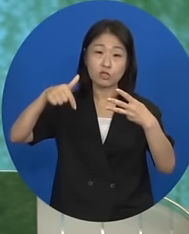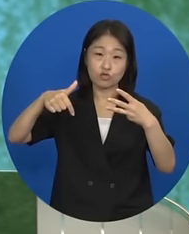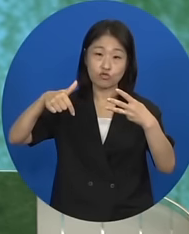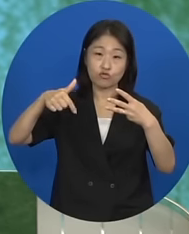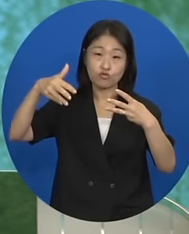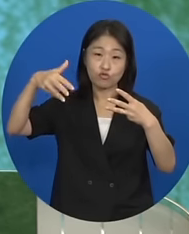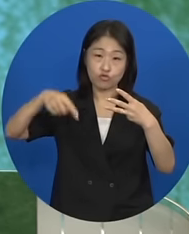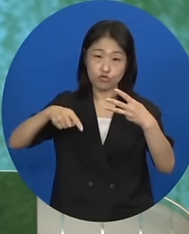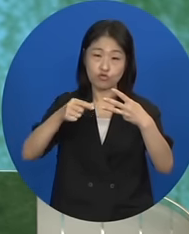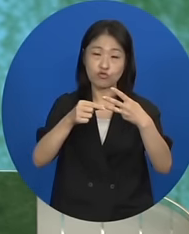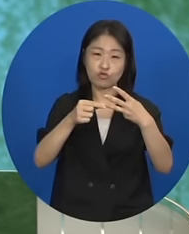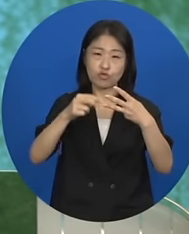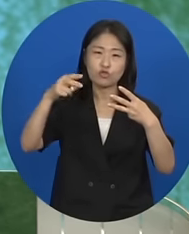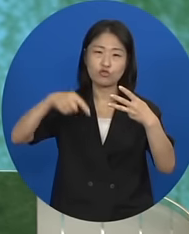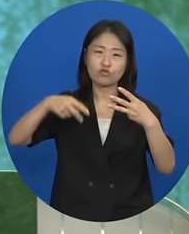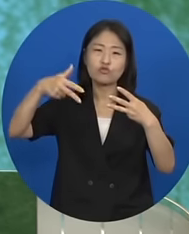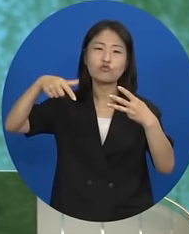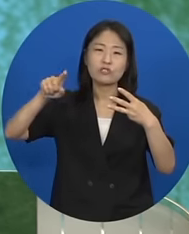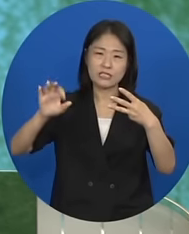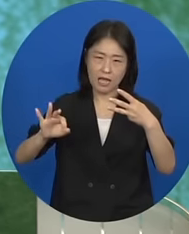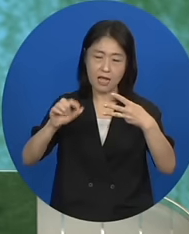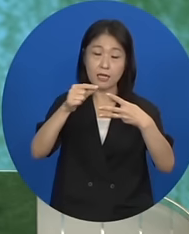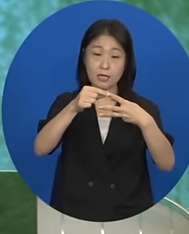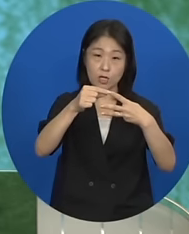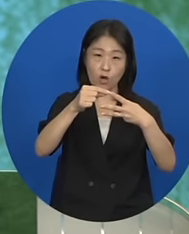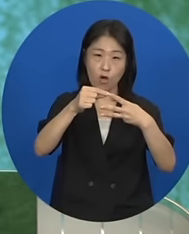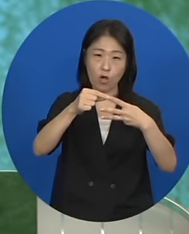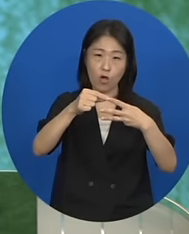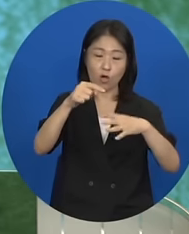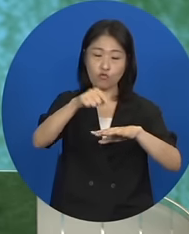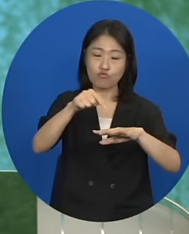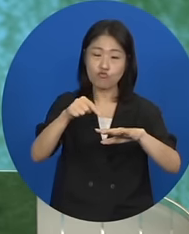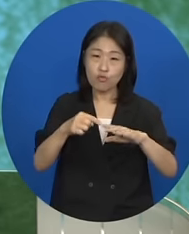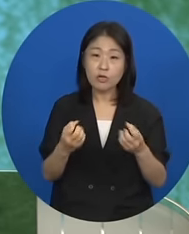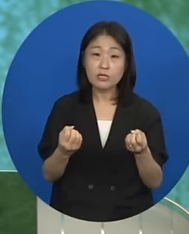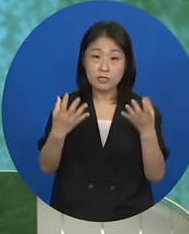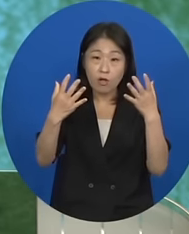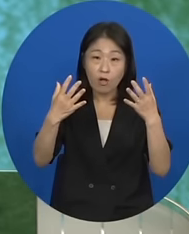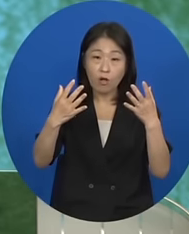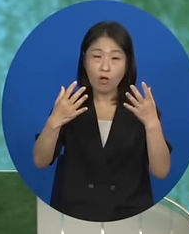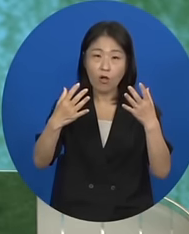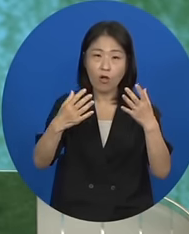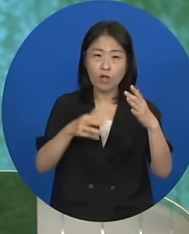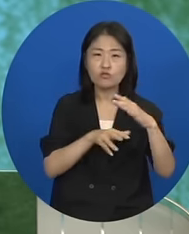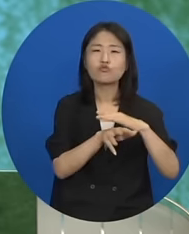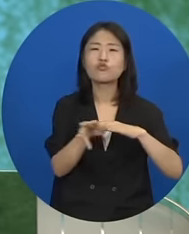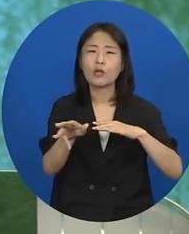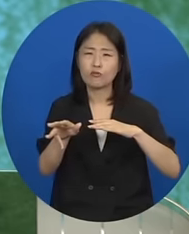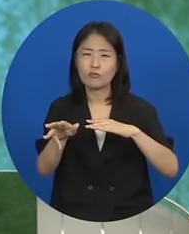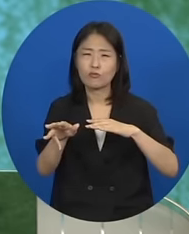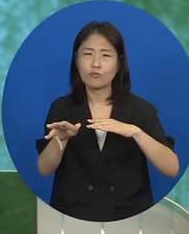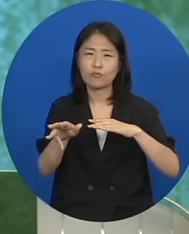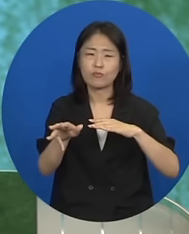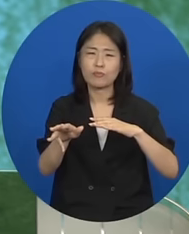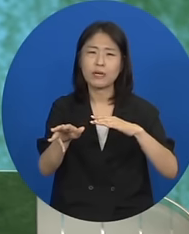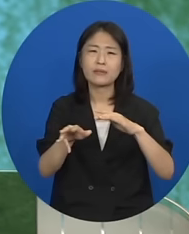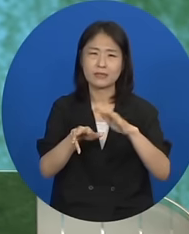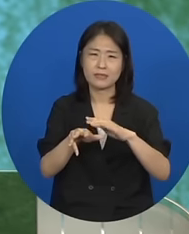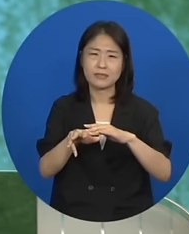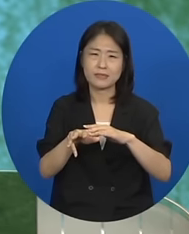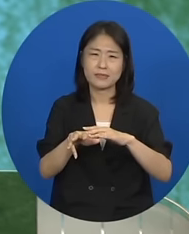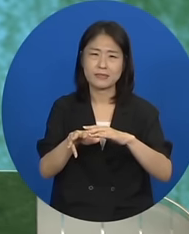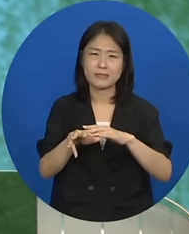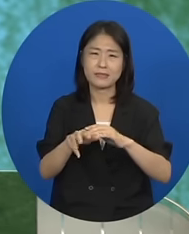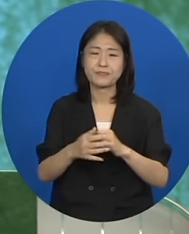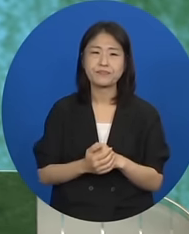아 이스라엘 백성들을 애굽에서 건져 주신 나를 기념하는 것이죠 건져 주신 하나님을 기억하고 감사하라